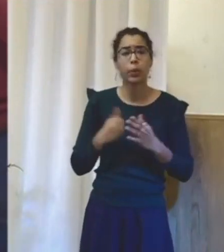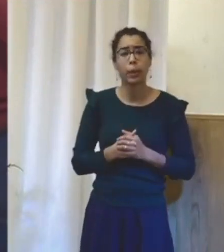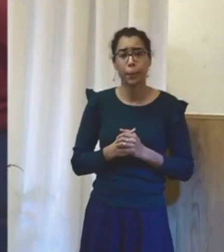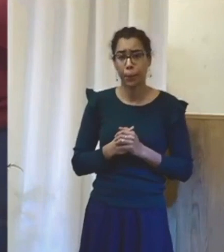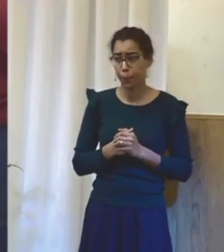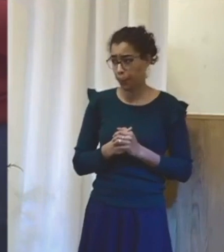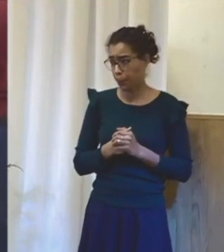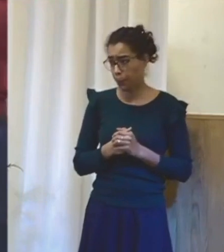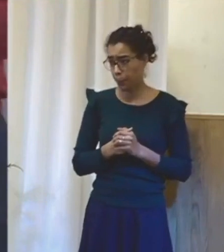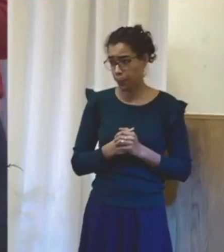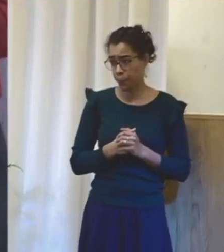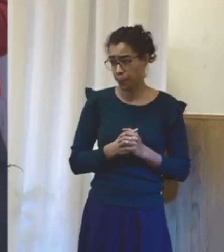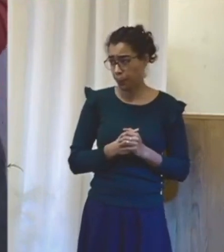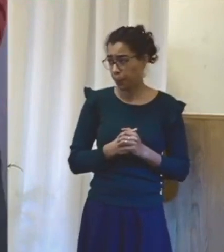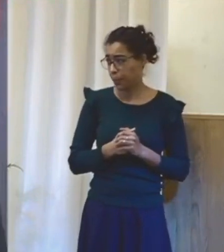Hein?